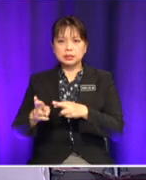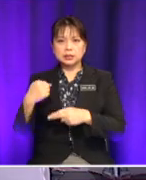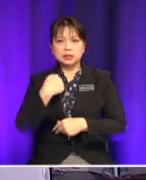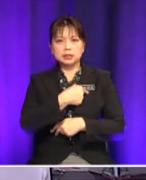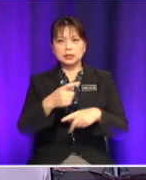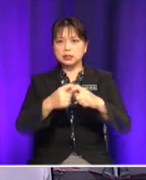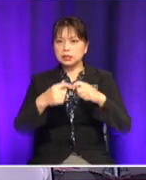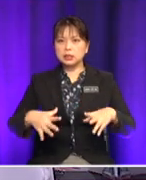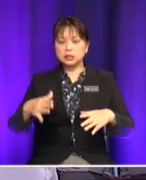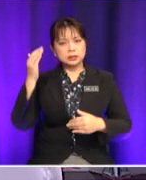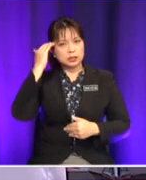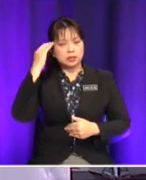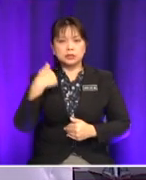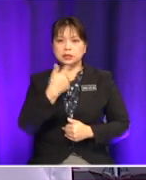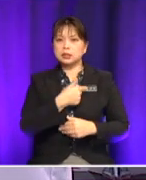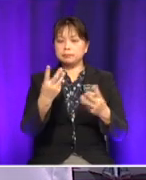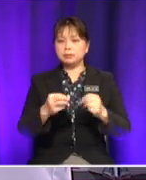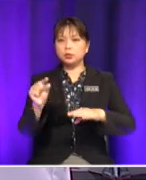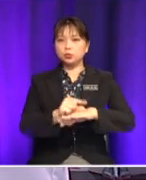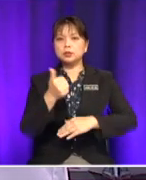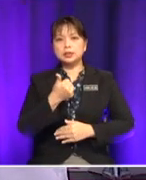Tentukan kita gunakan